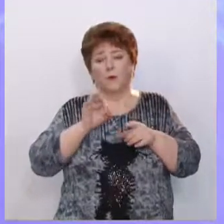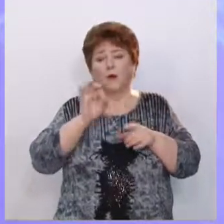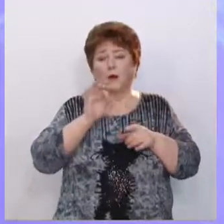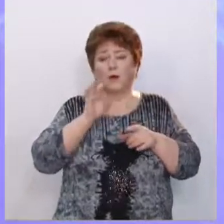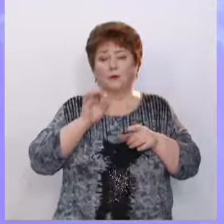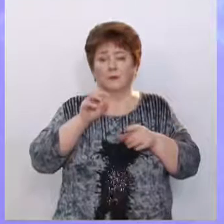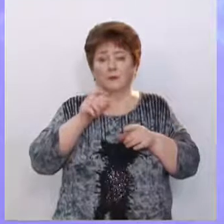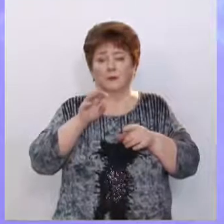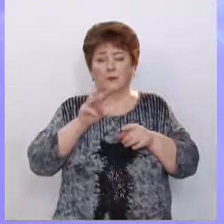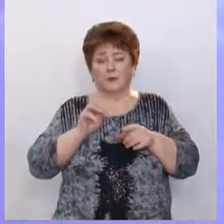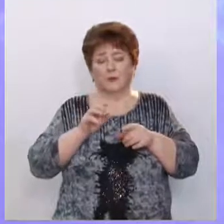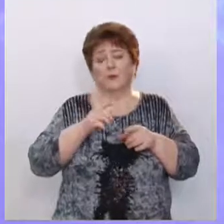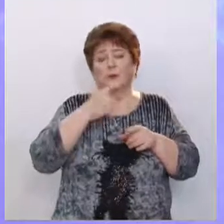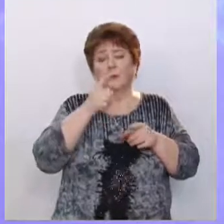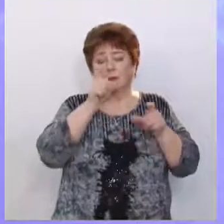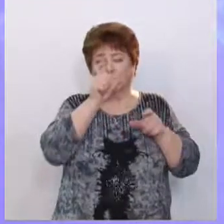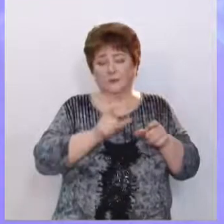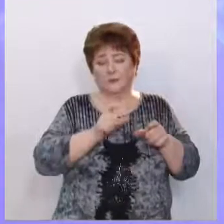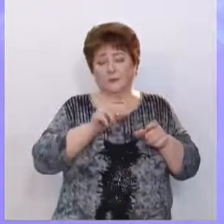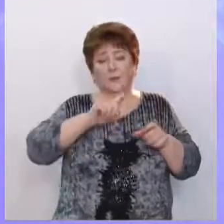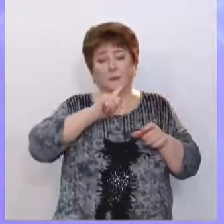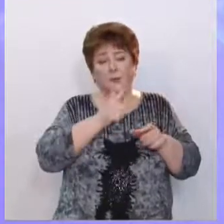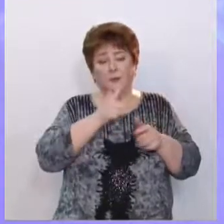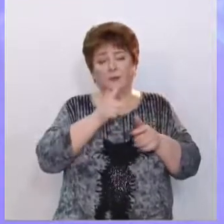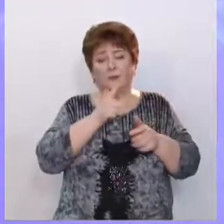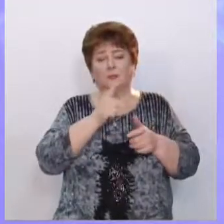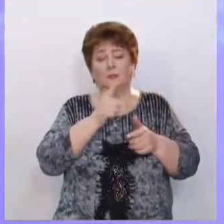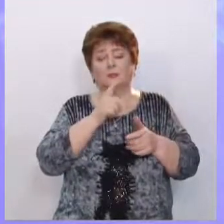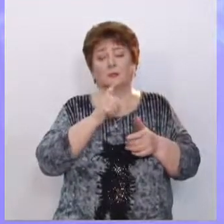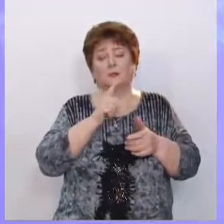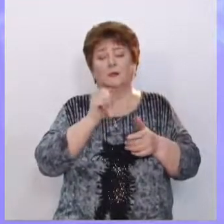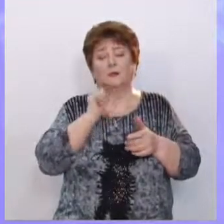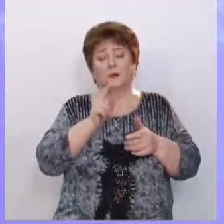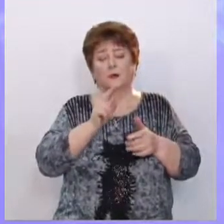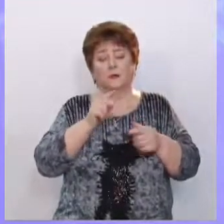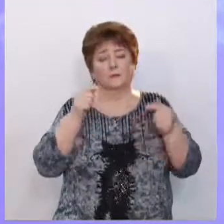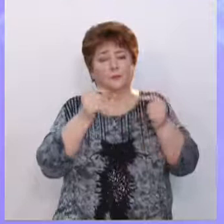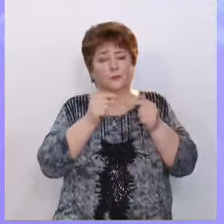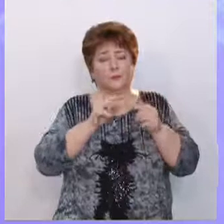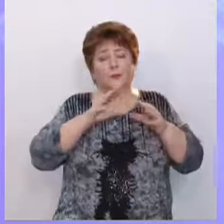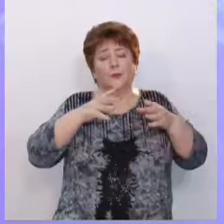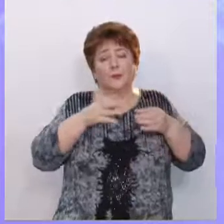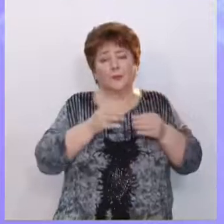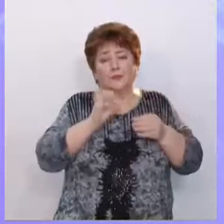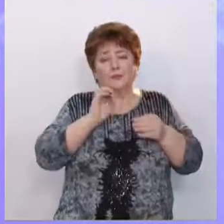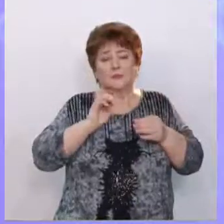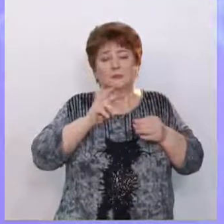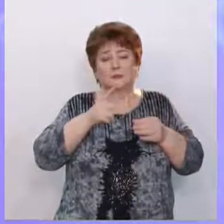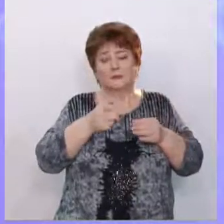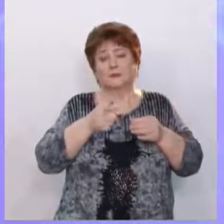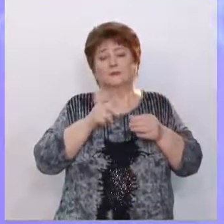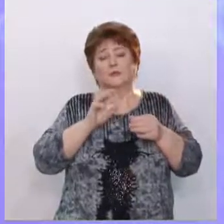В первом столбике орфограмма – мягкий знак как показатель мягкости согласного